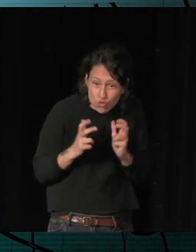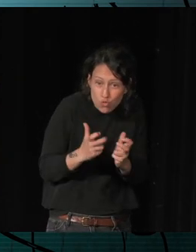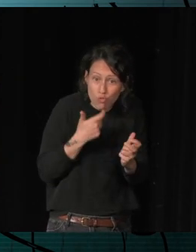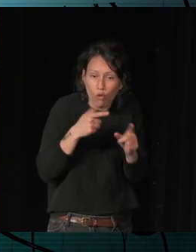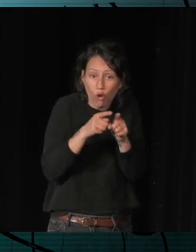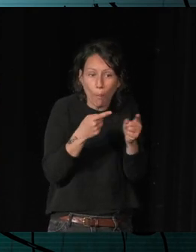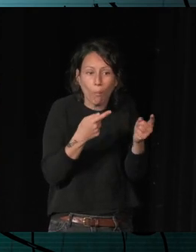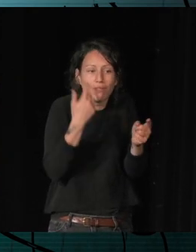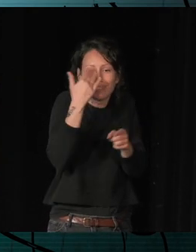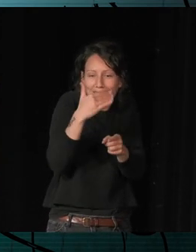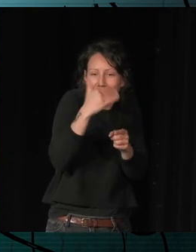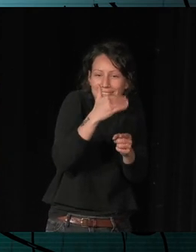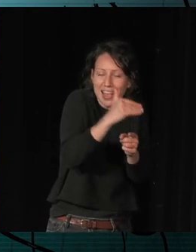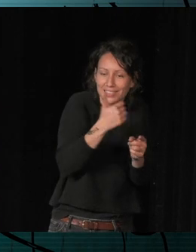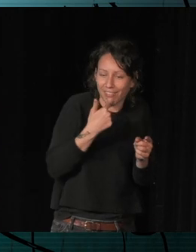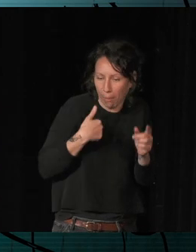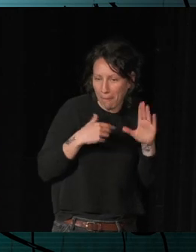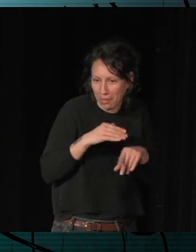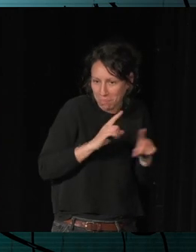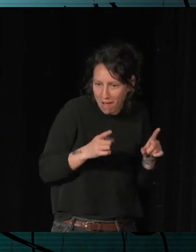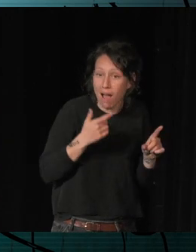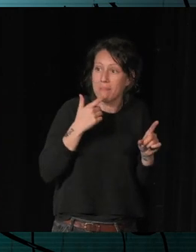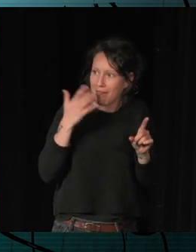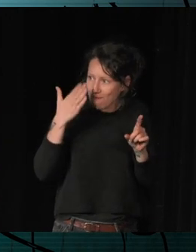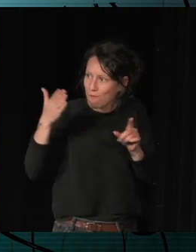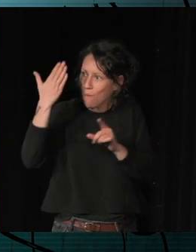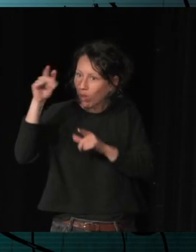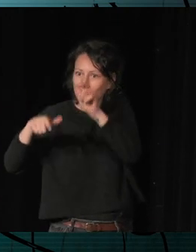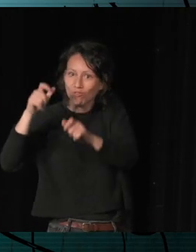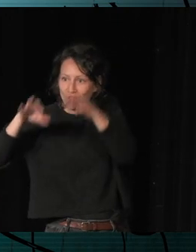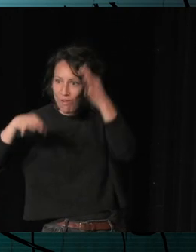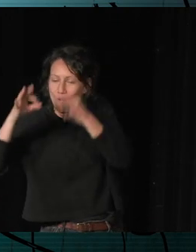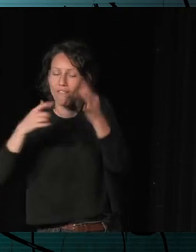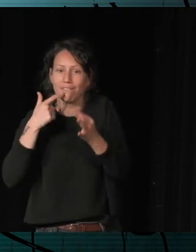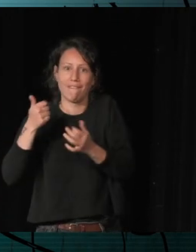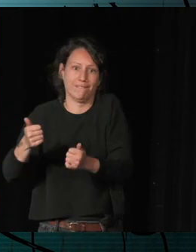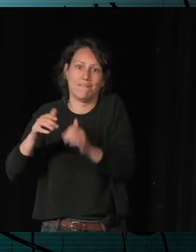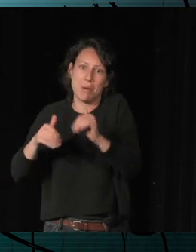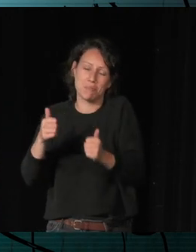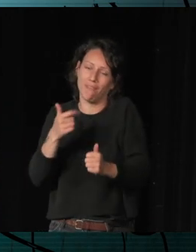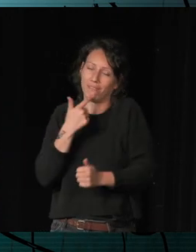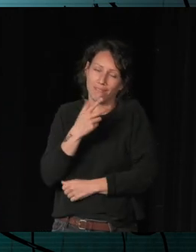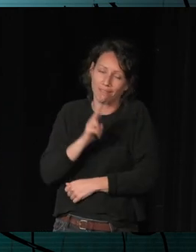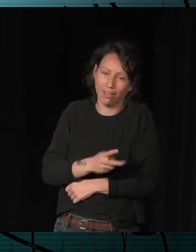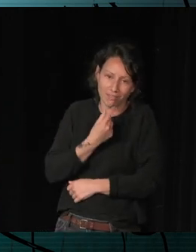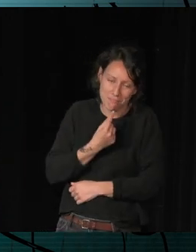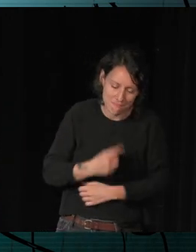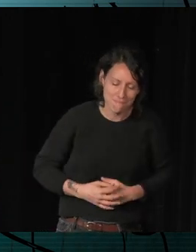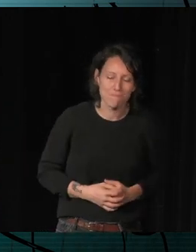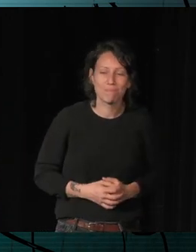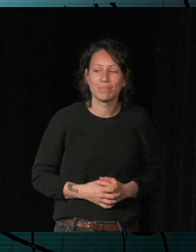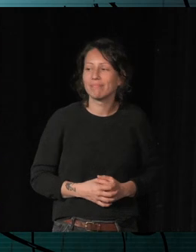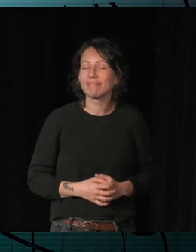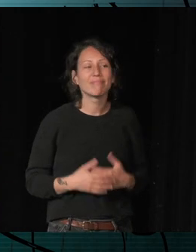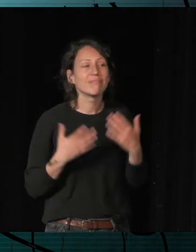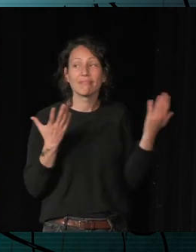pareil ça faisait partie des trucs de ce jeu qui marchait de manière magiqueah ouaisou c'est marrant parce que il y avait aussi quand je me suis